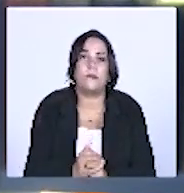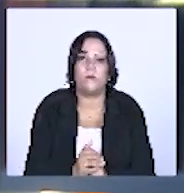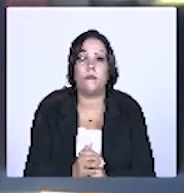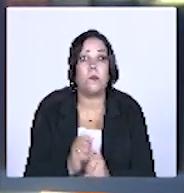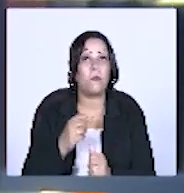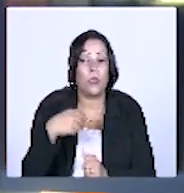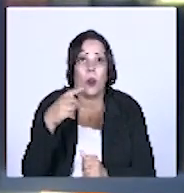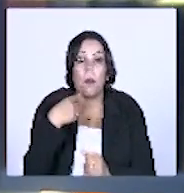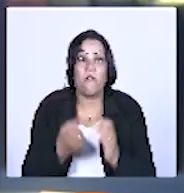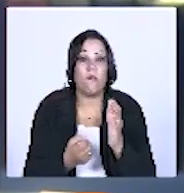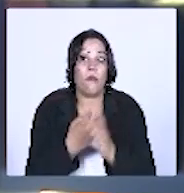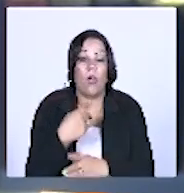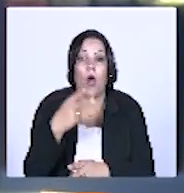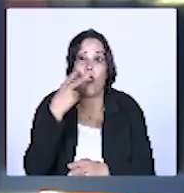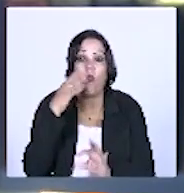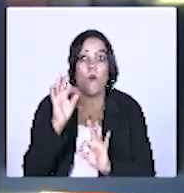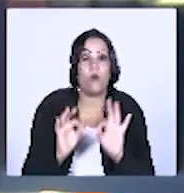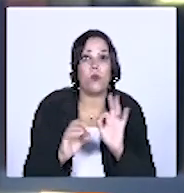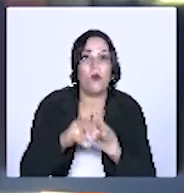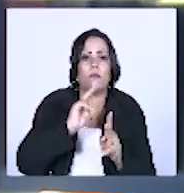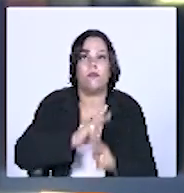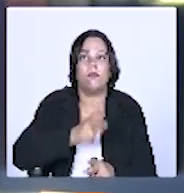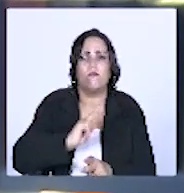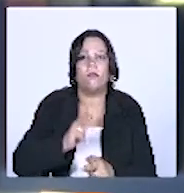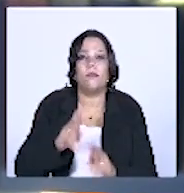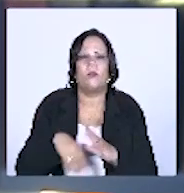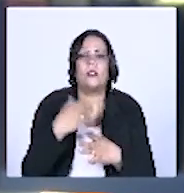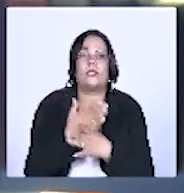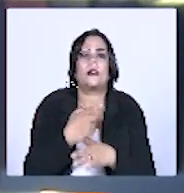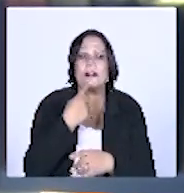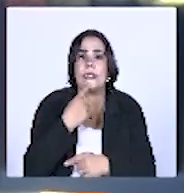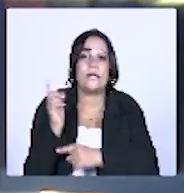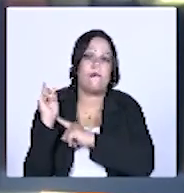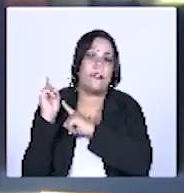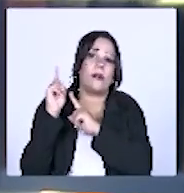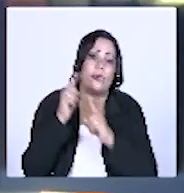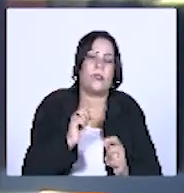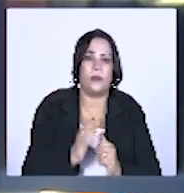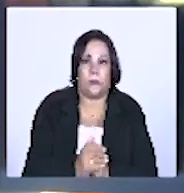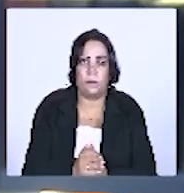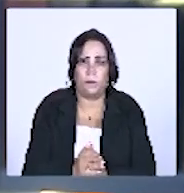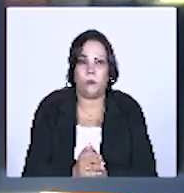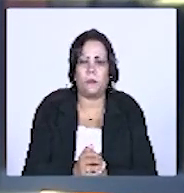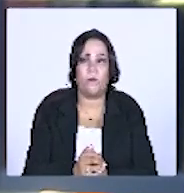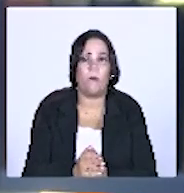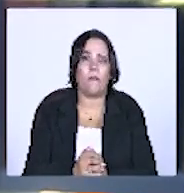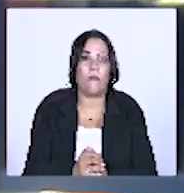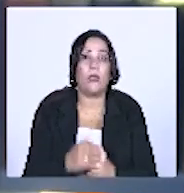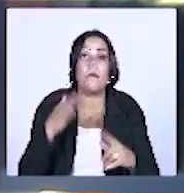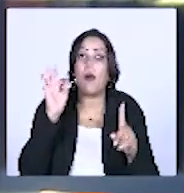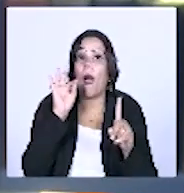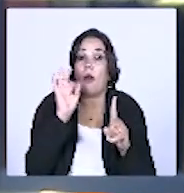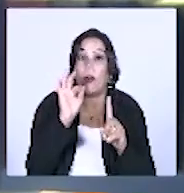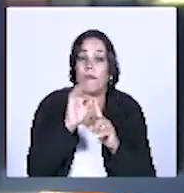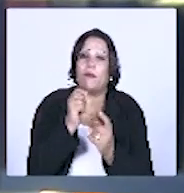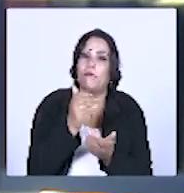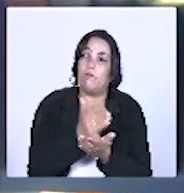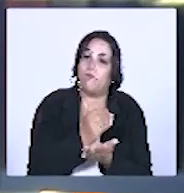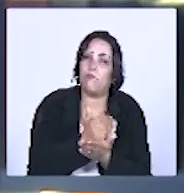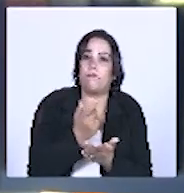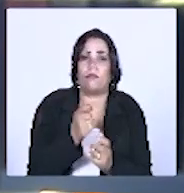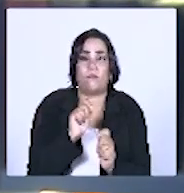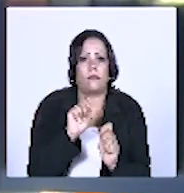وطرا على المنظومه دي عده تغييرات خلال السنوات الماضيه بغرض ترشيد